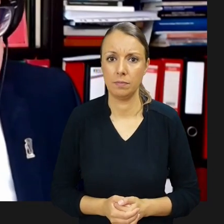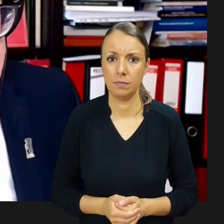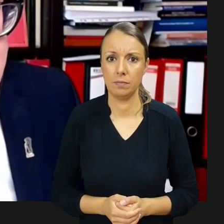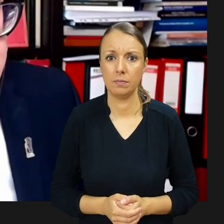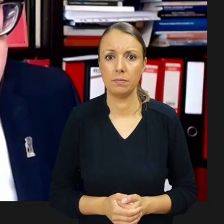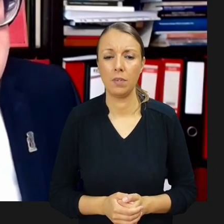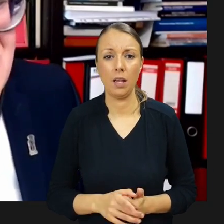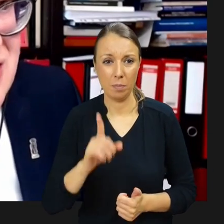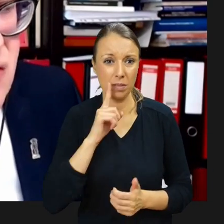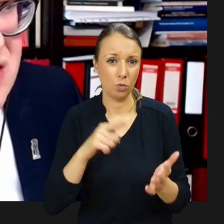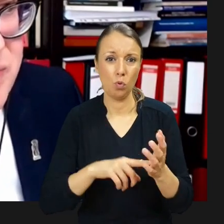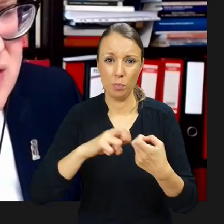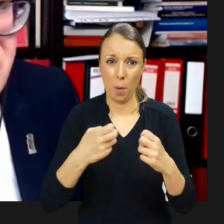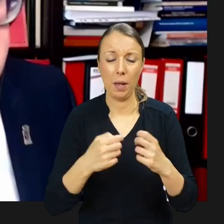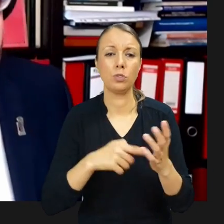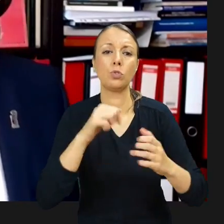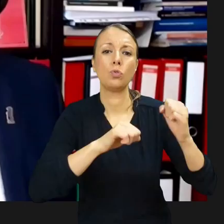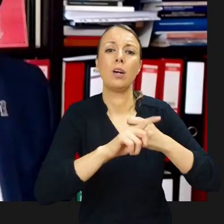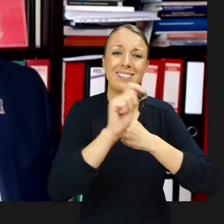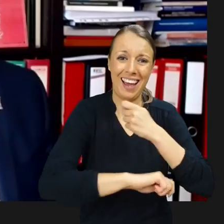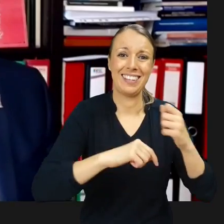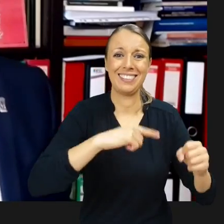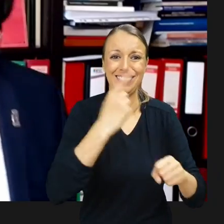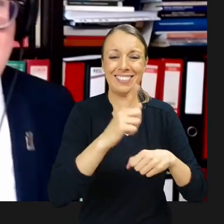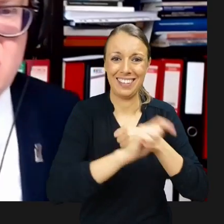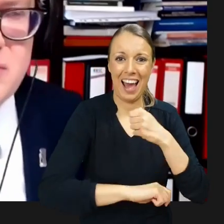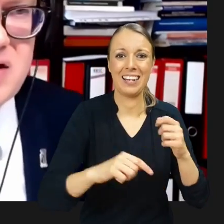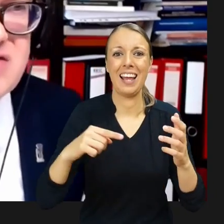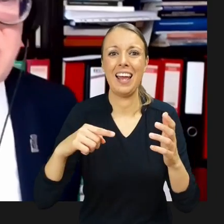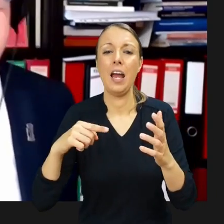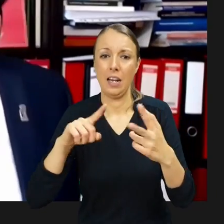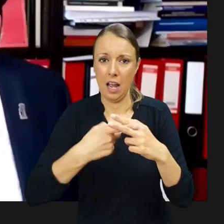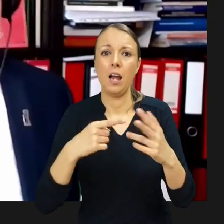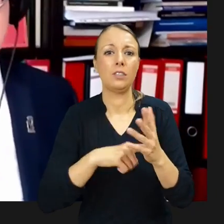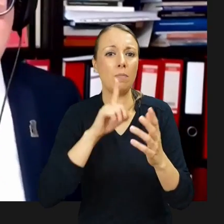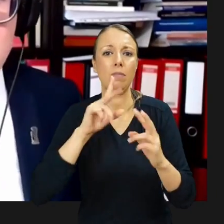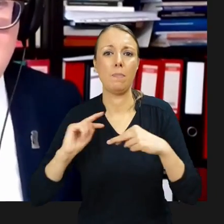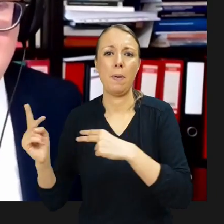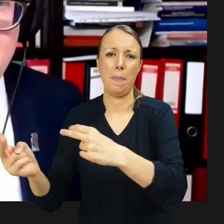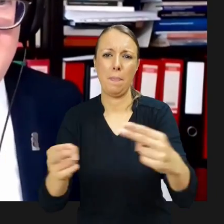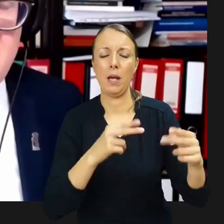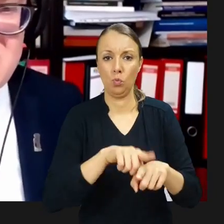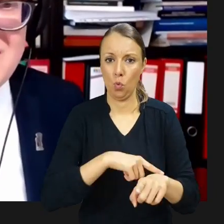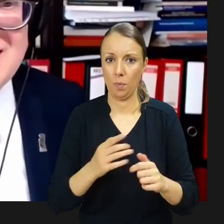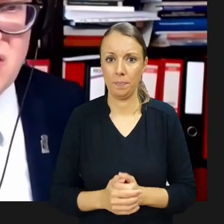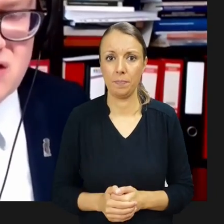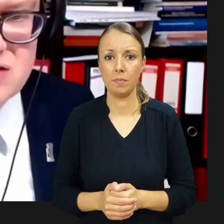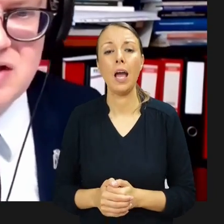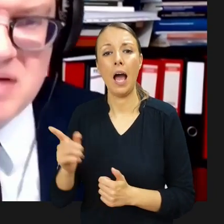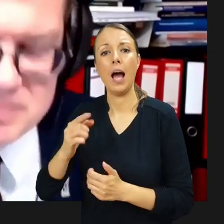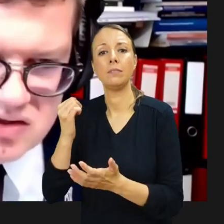ping-pongi są wielkie. Tak? Przy naszej regulacji w postępowaniu cywilnym były badania, które pokazywały, że na przykład w apelacji katowickiej